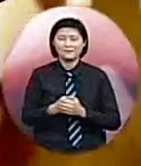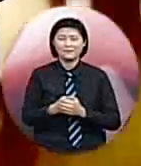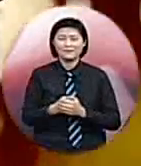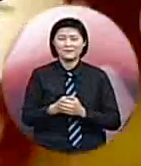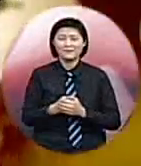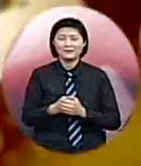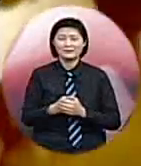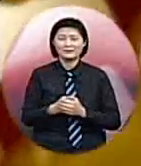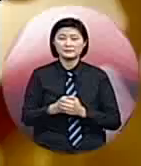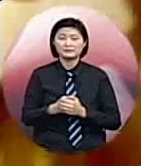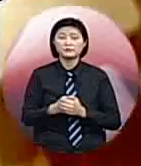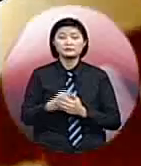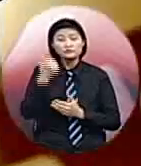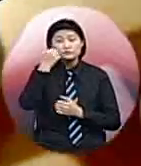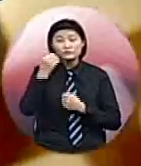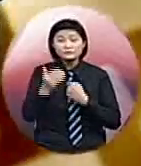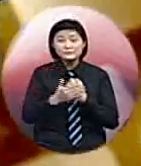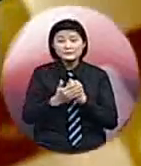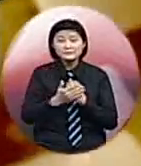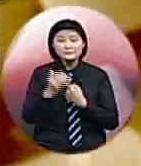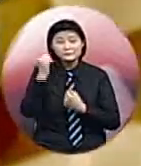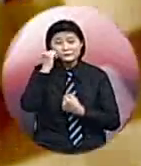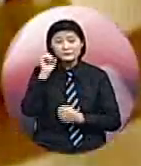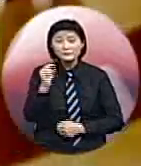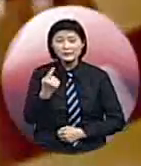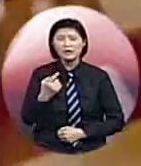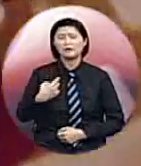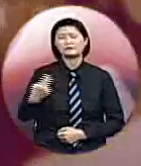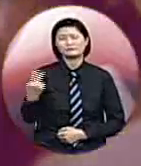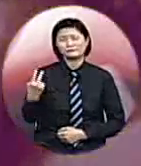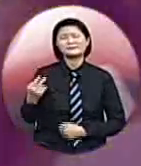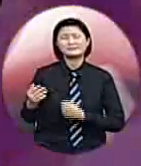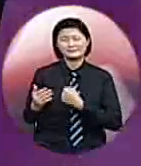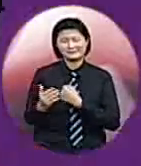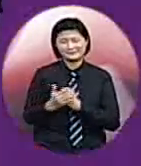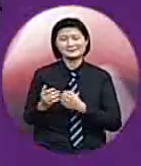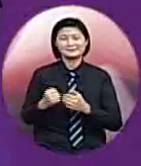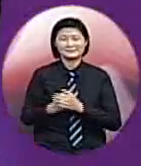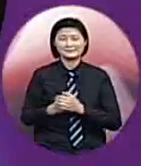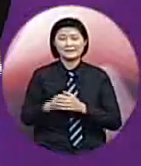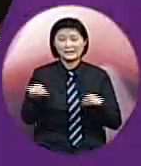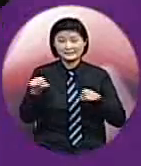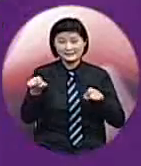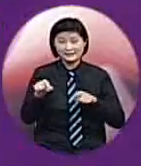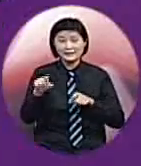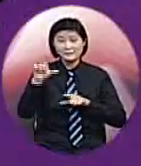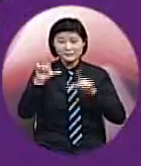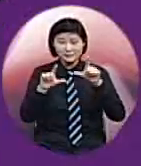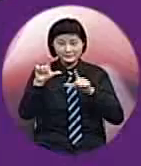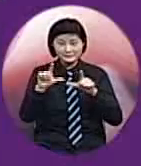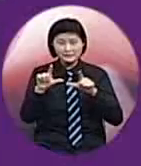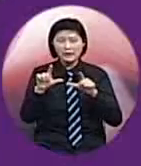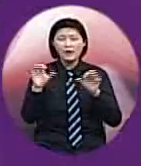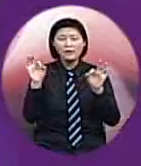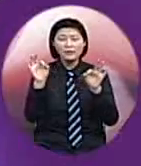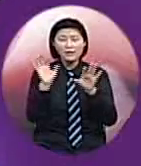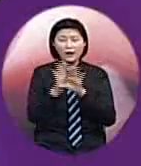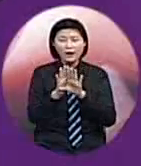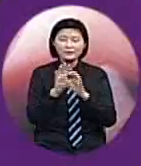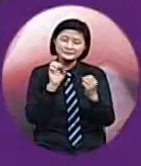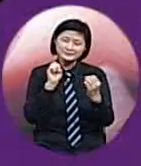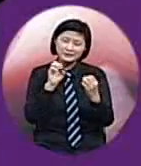나왔습니다. 예, 네. 네. 그거 다 누구 덕인지 아세요? 우리 덕이에요. 왜? 우리가 사시나무 처럼 떠시던 것을 안 떠시게